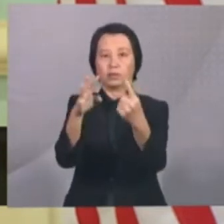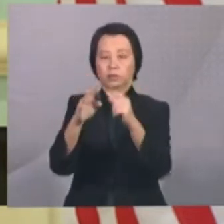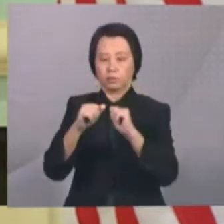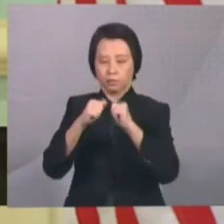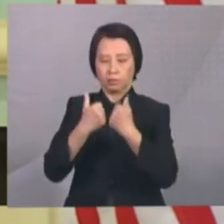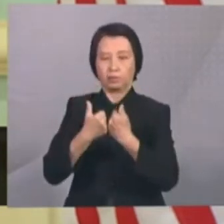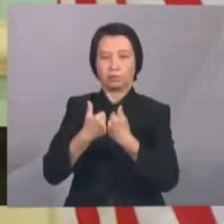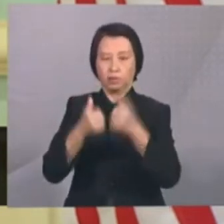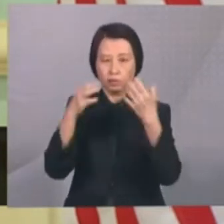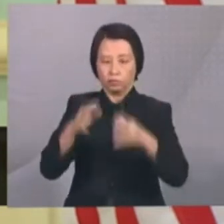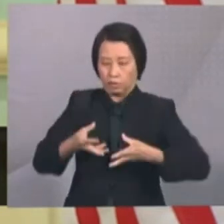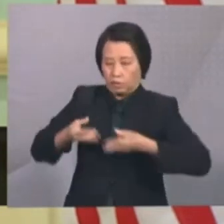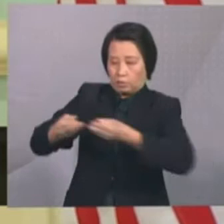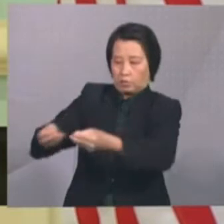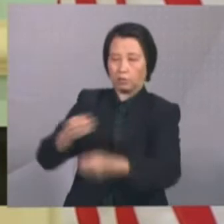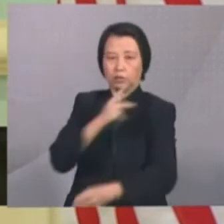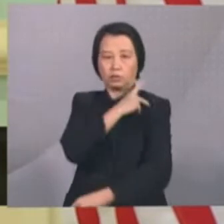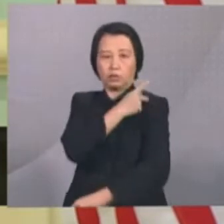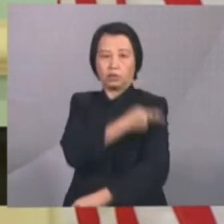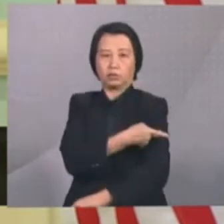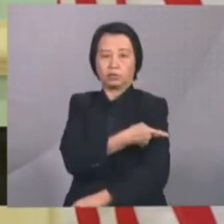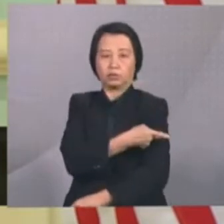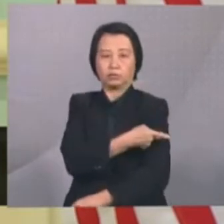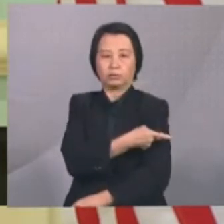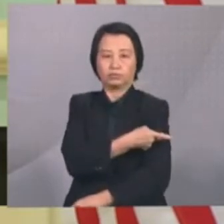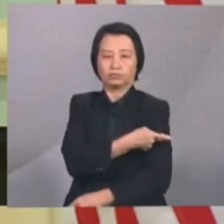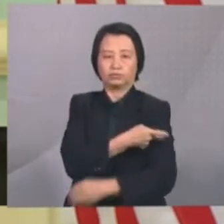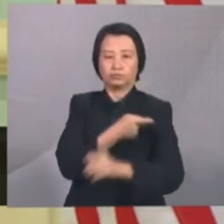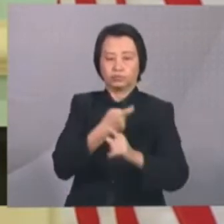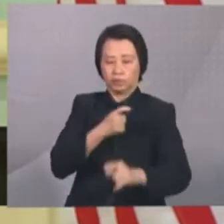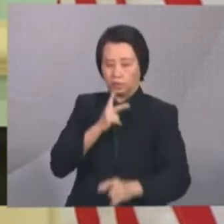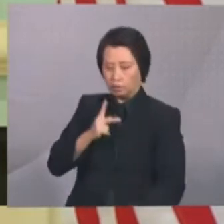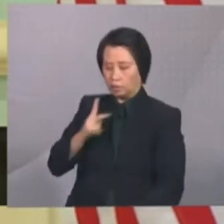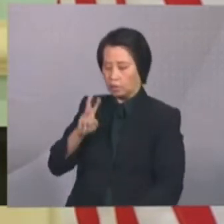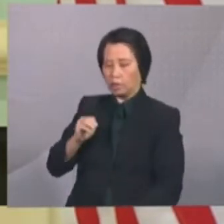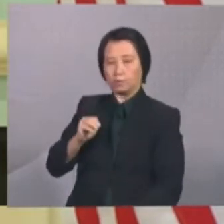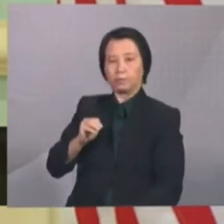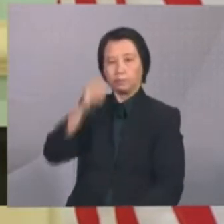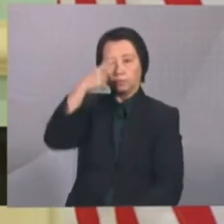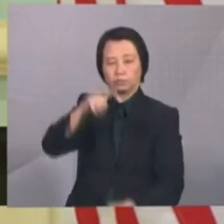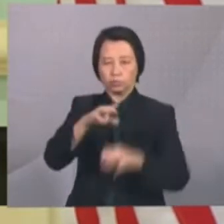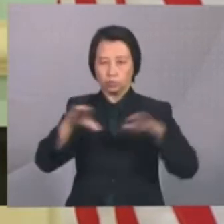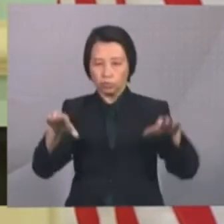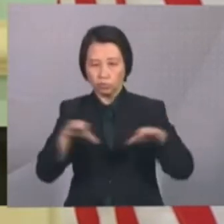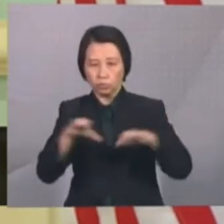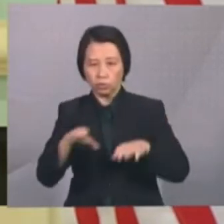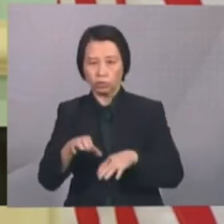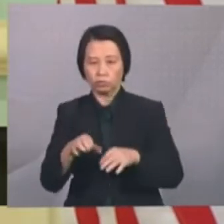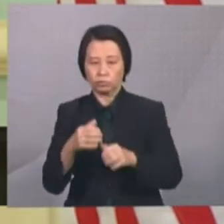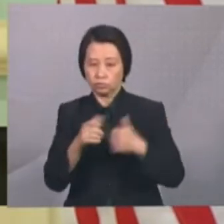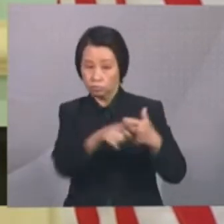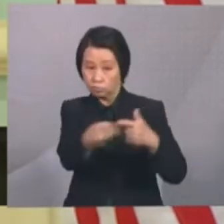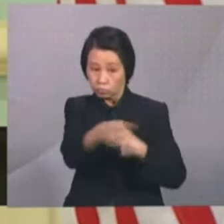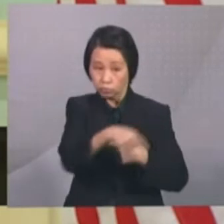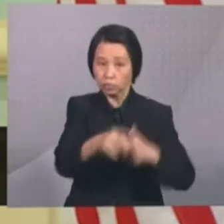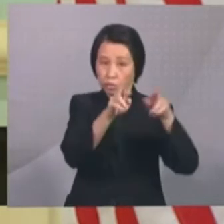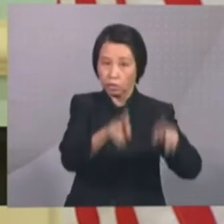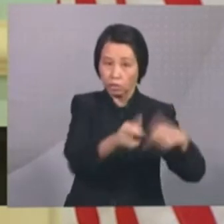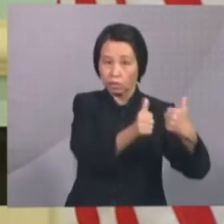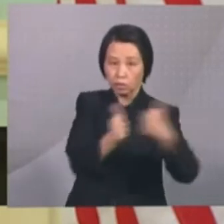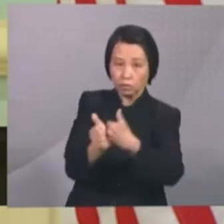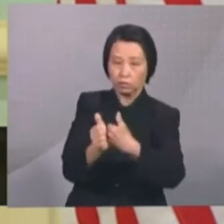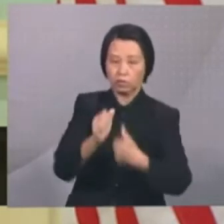the telah diberi kuase tak ada ini oleh Kementerian Kesehatan untuk melaksanakan pemantauan Pique